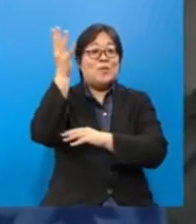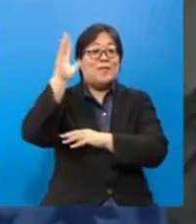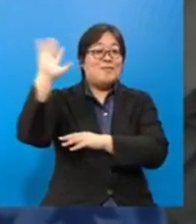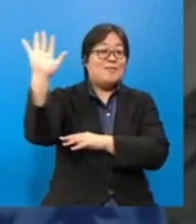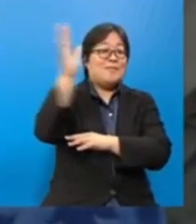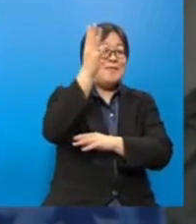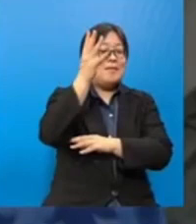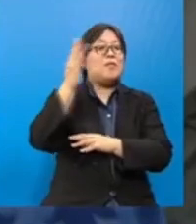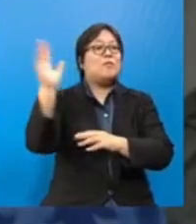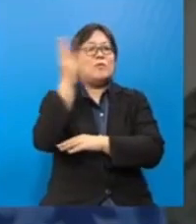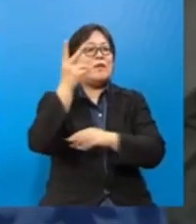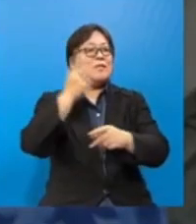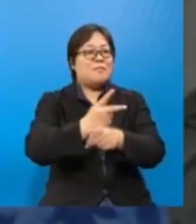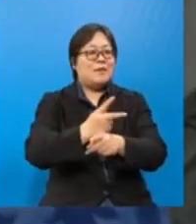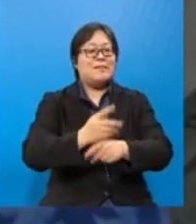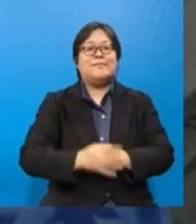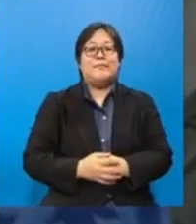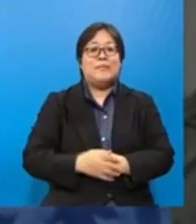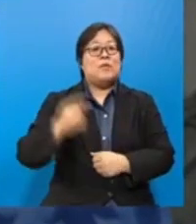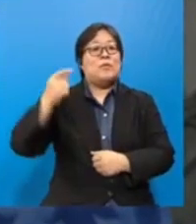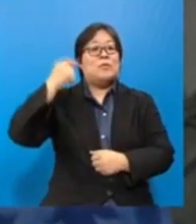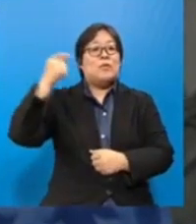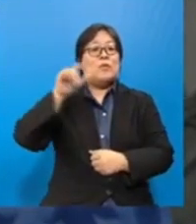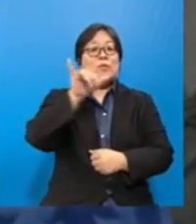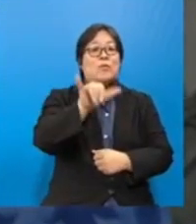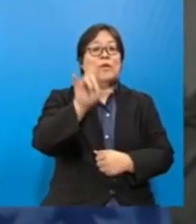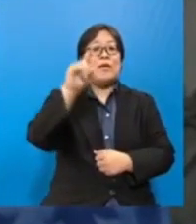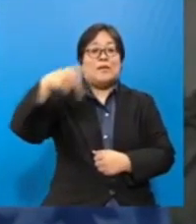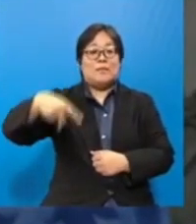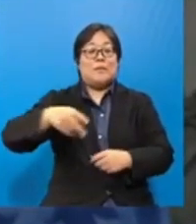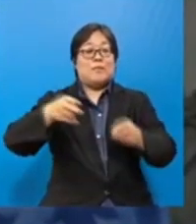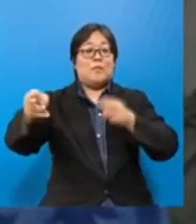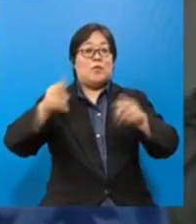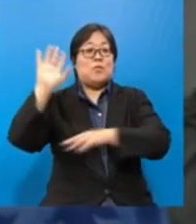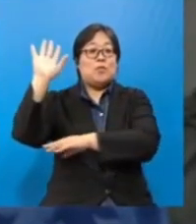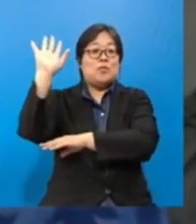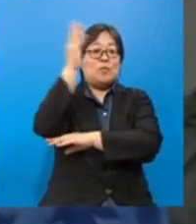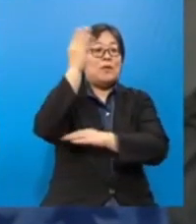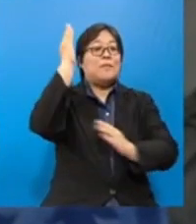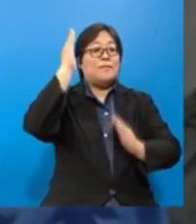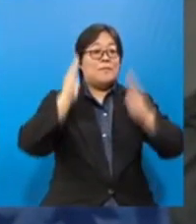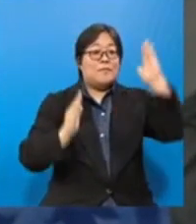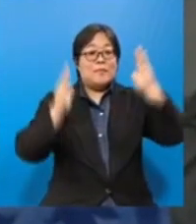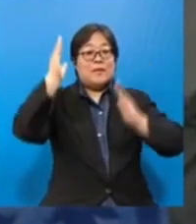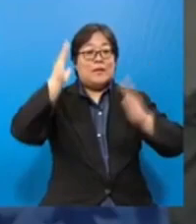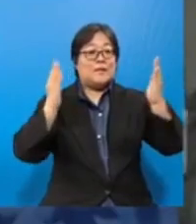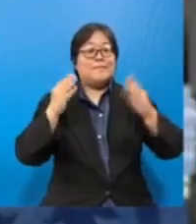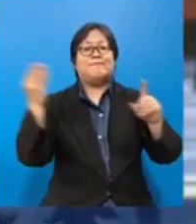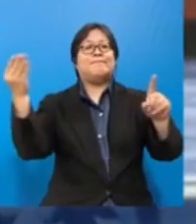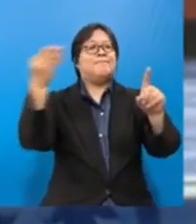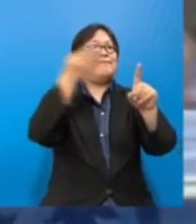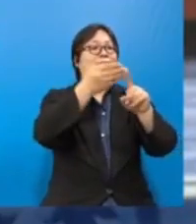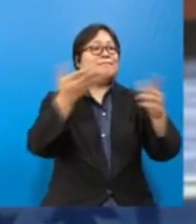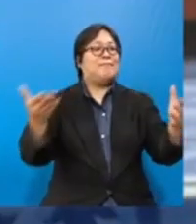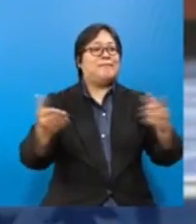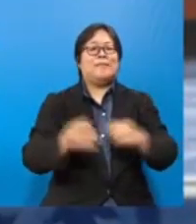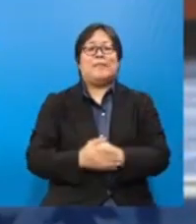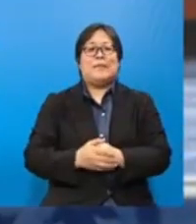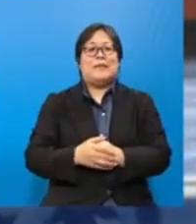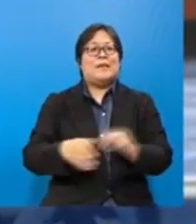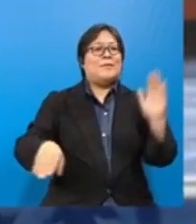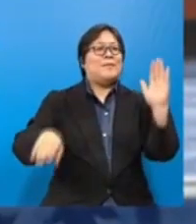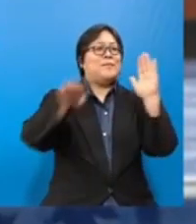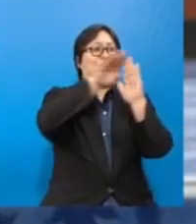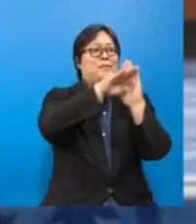di hutan simpan tonelli betul pengurusan hutan di Malaysia adalah berteraskan kepada satu